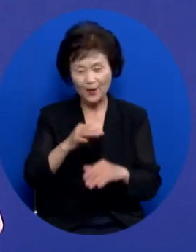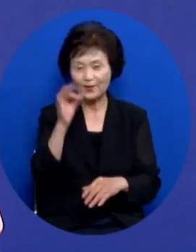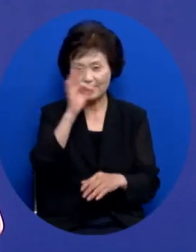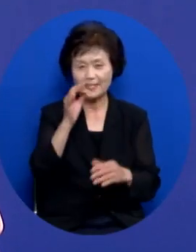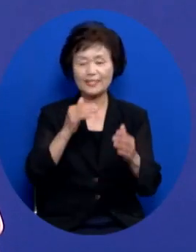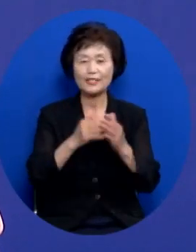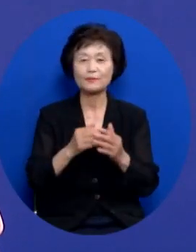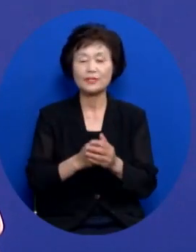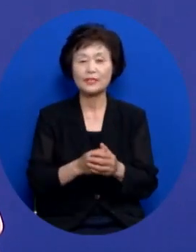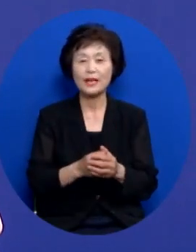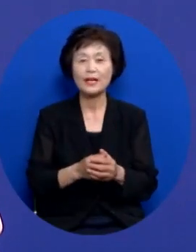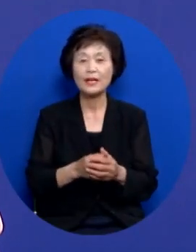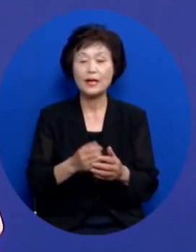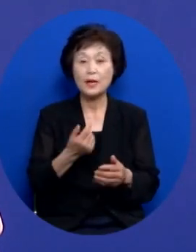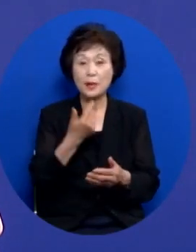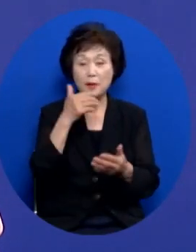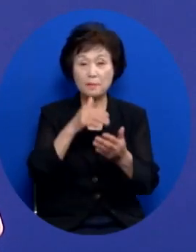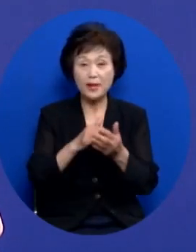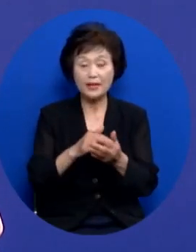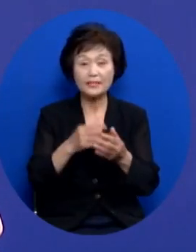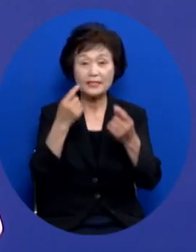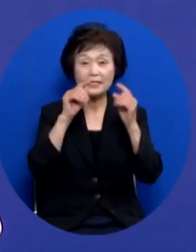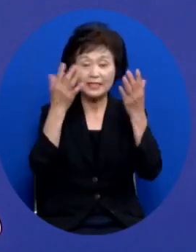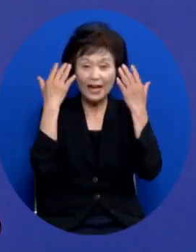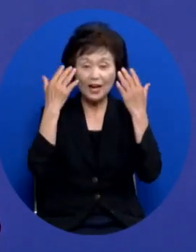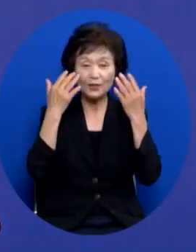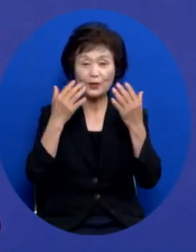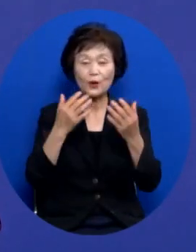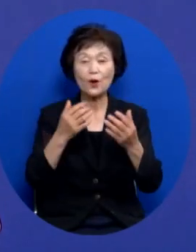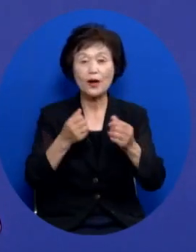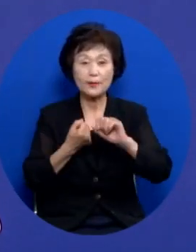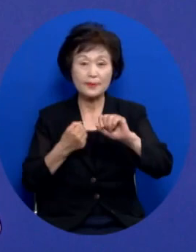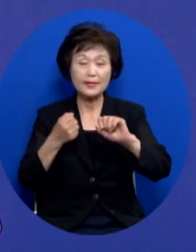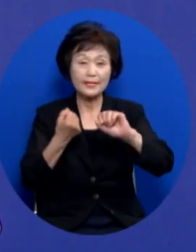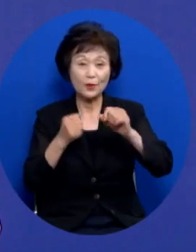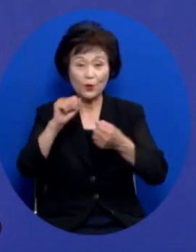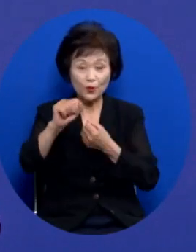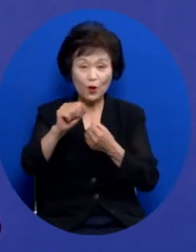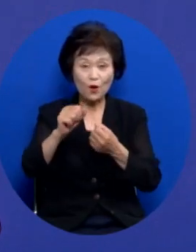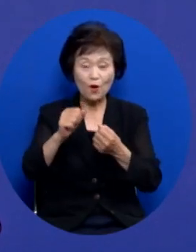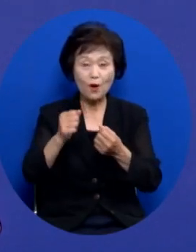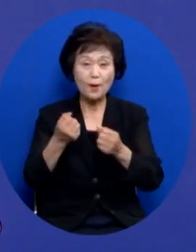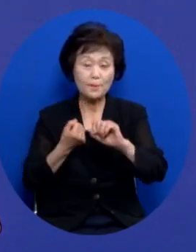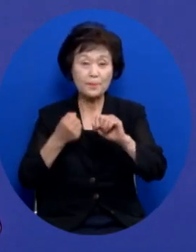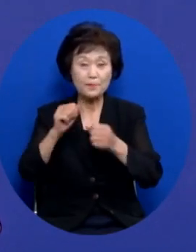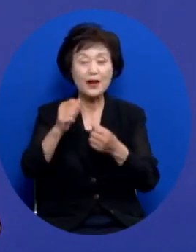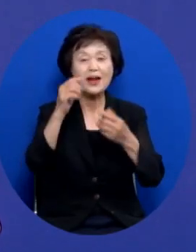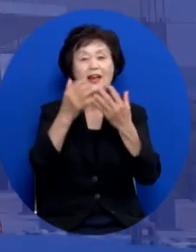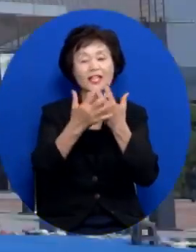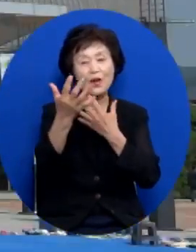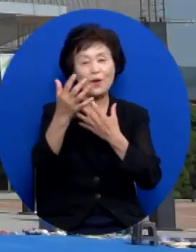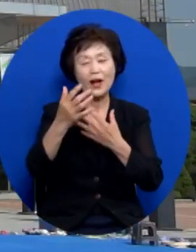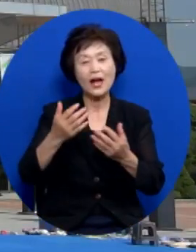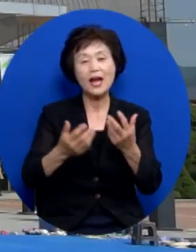제2회 백석대학교 총장배 전국 태권도 격파대회가 강원도 영월에서 개최됐습니다.